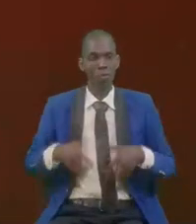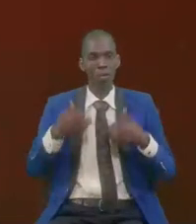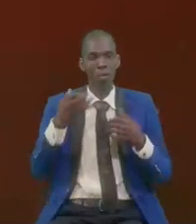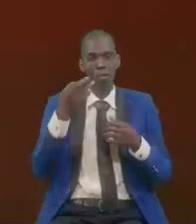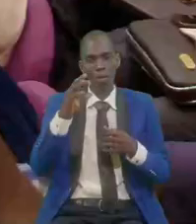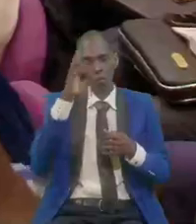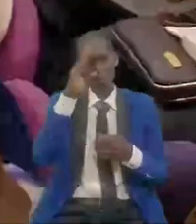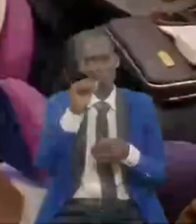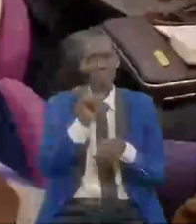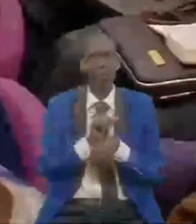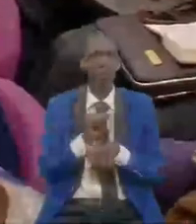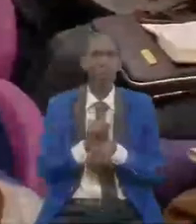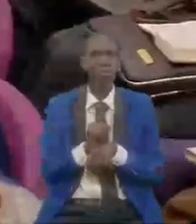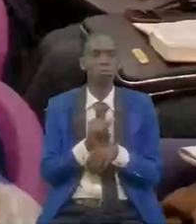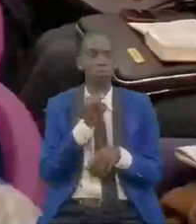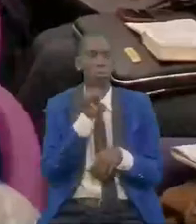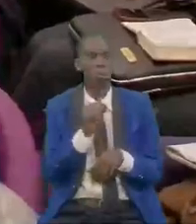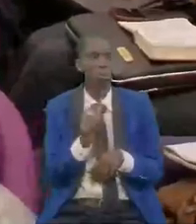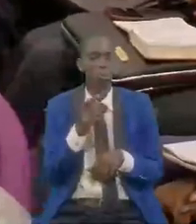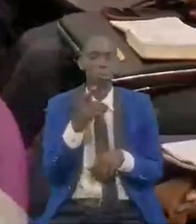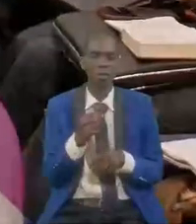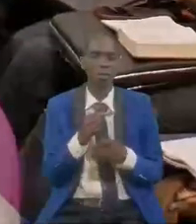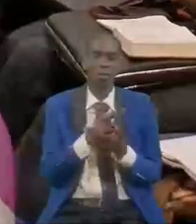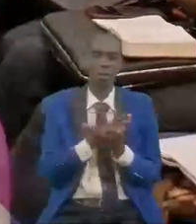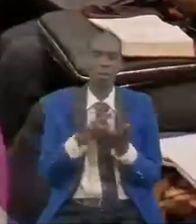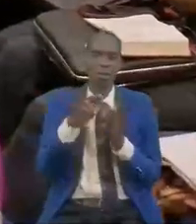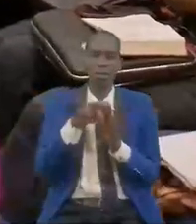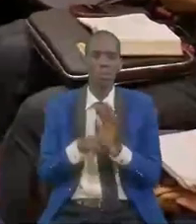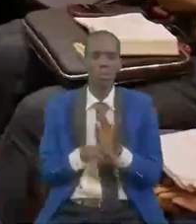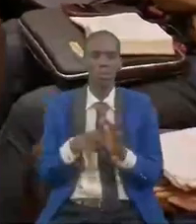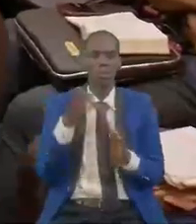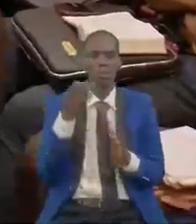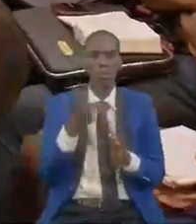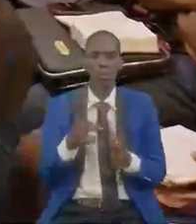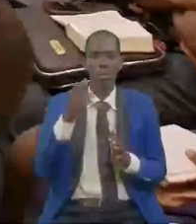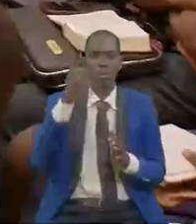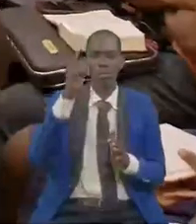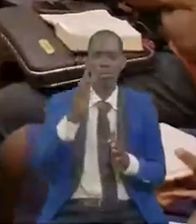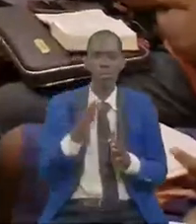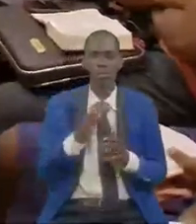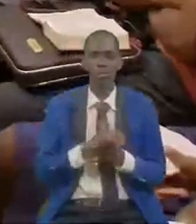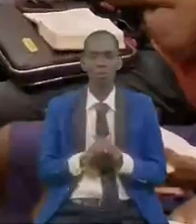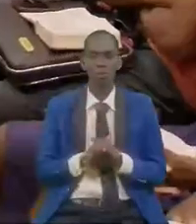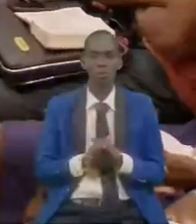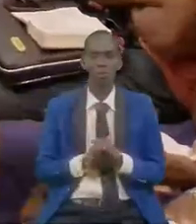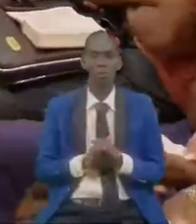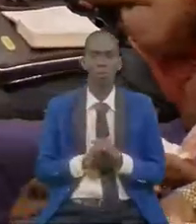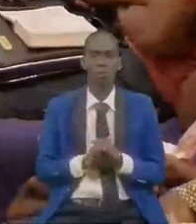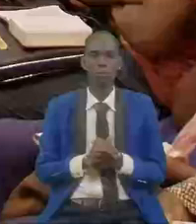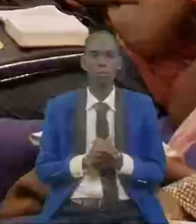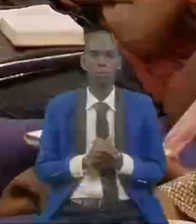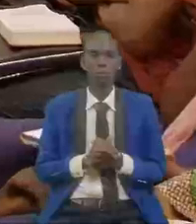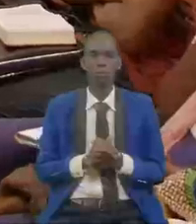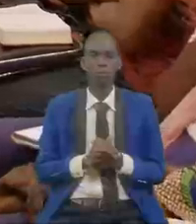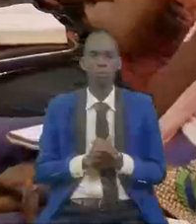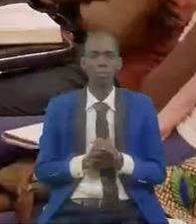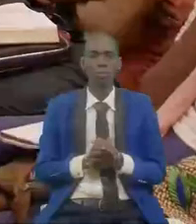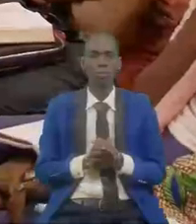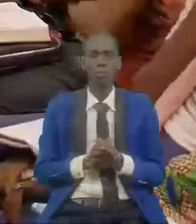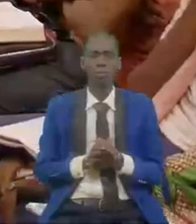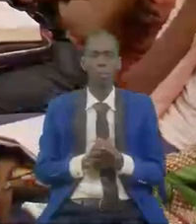la colère de l'homme n'accomplit pas la justice de Dieu.